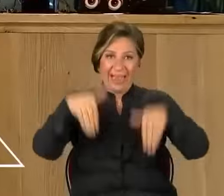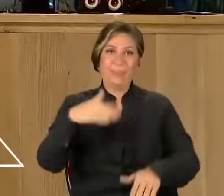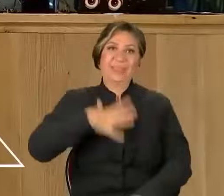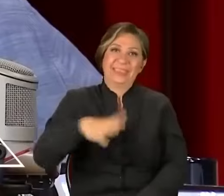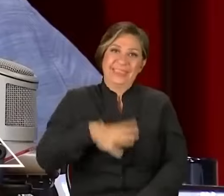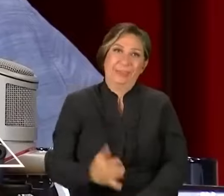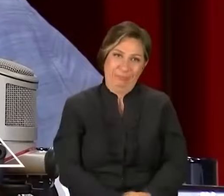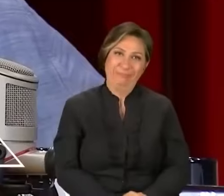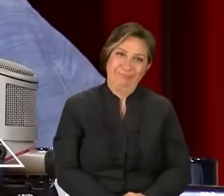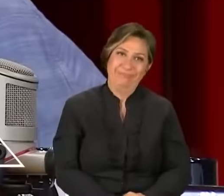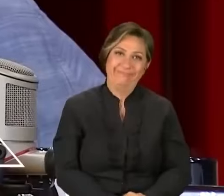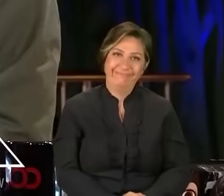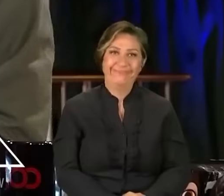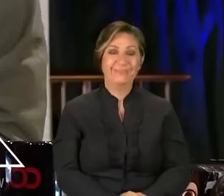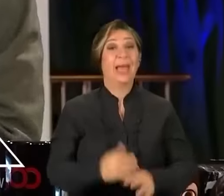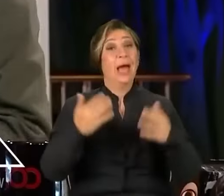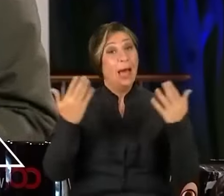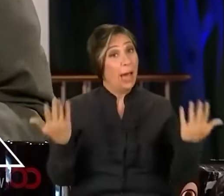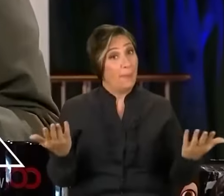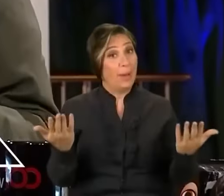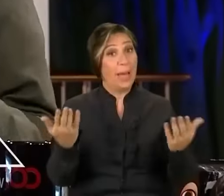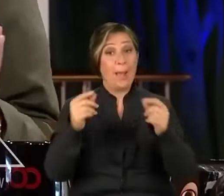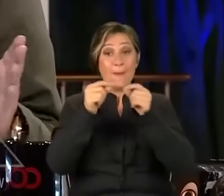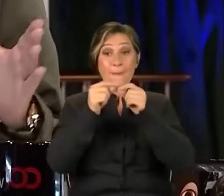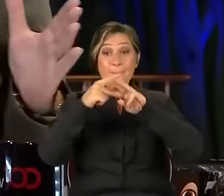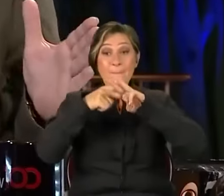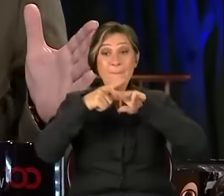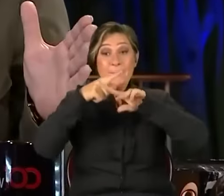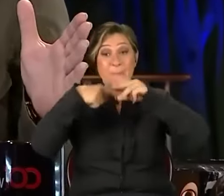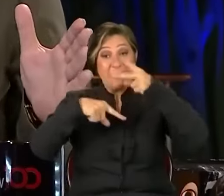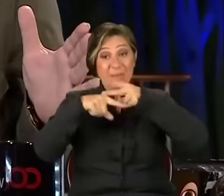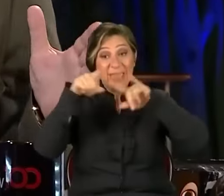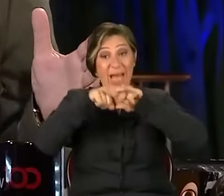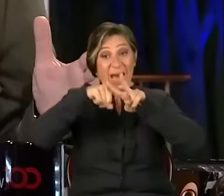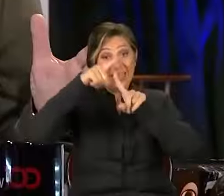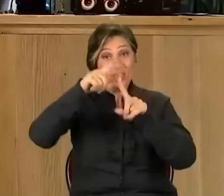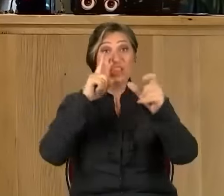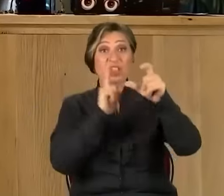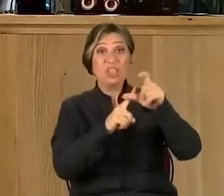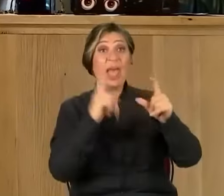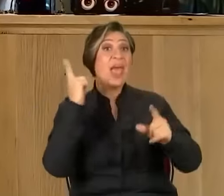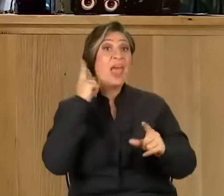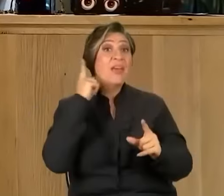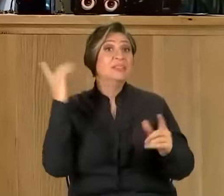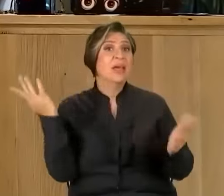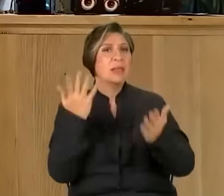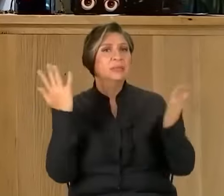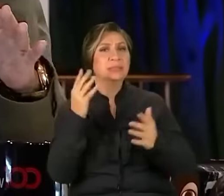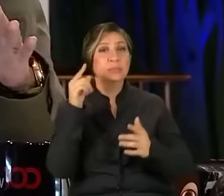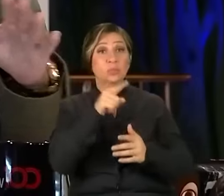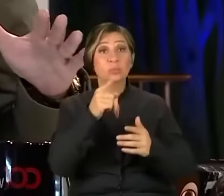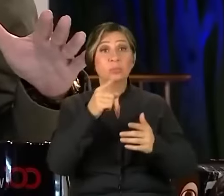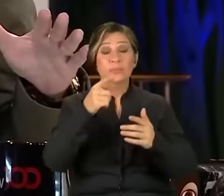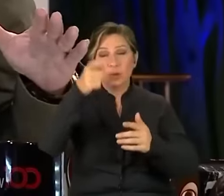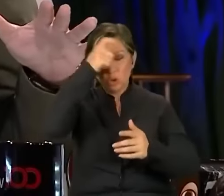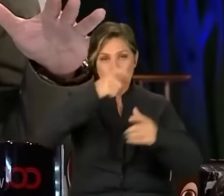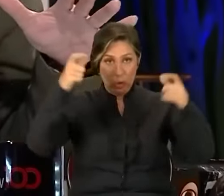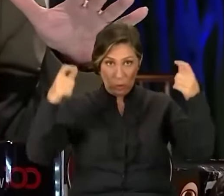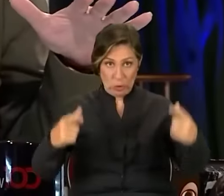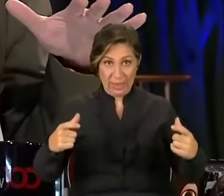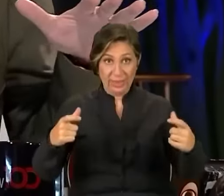aslında. Yani. Ama Behzat Ç efsanesini tabii şöyle değerlendirmek lazım. Yani